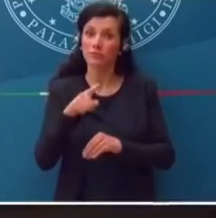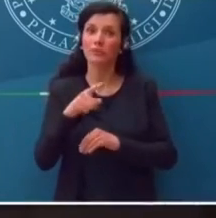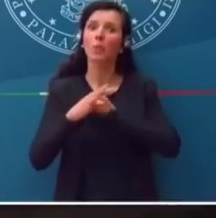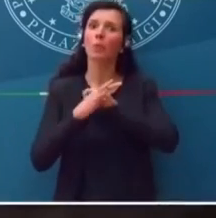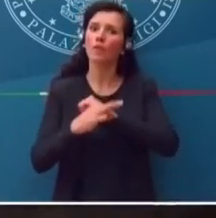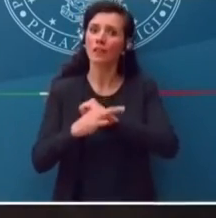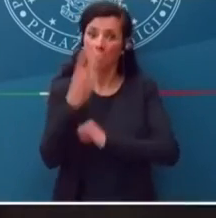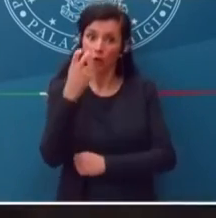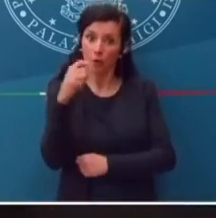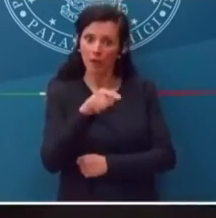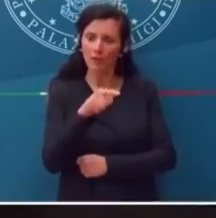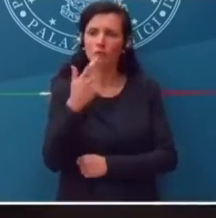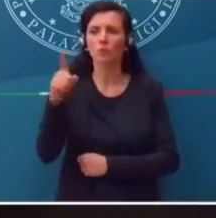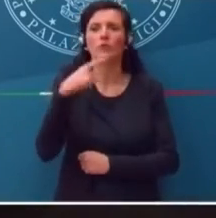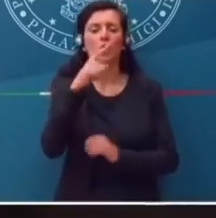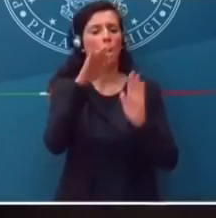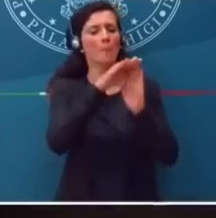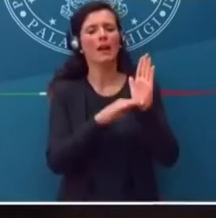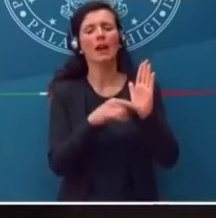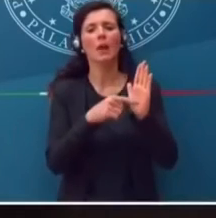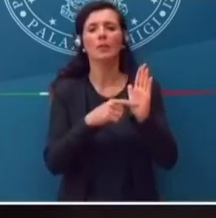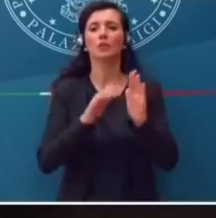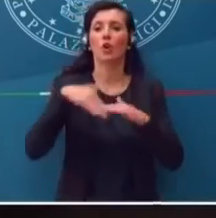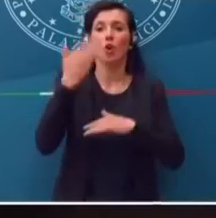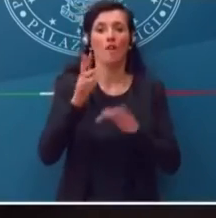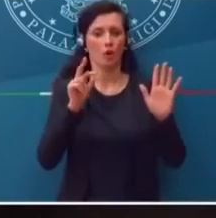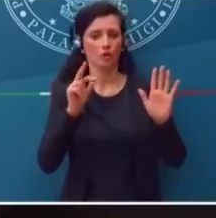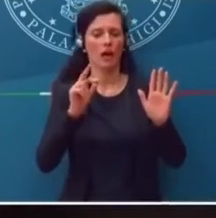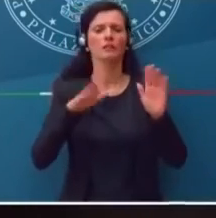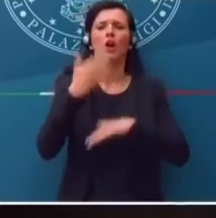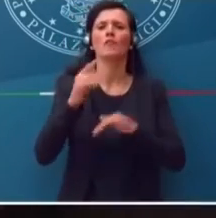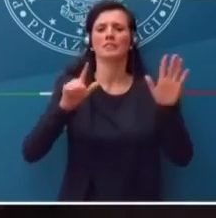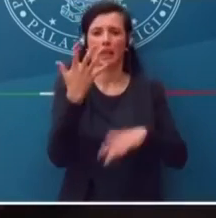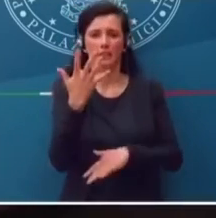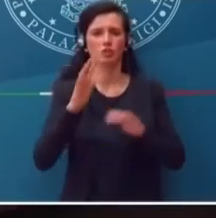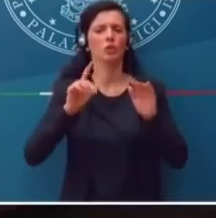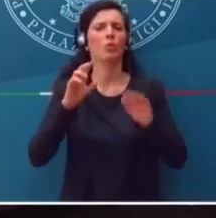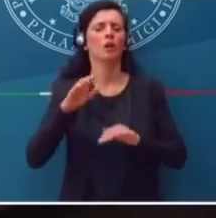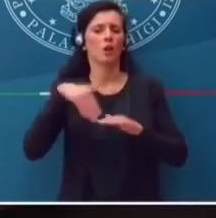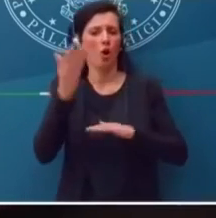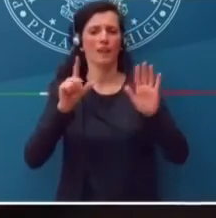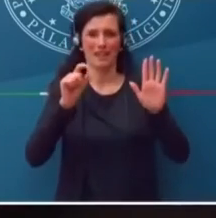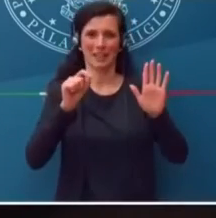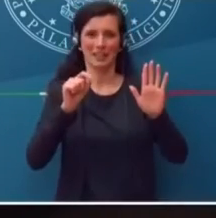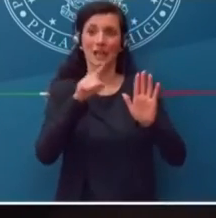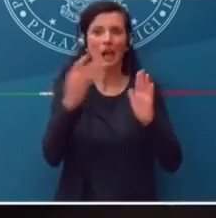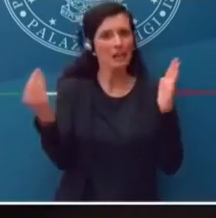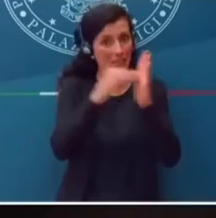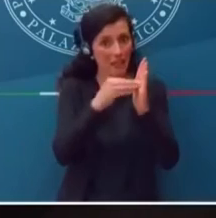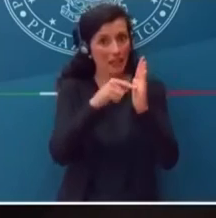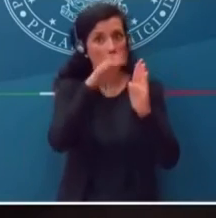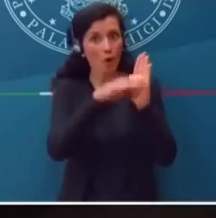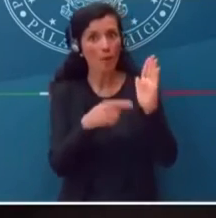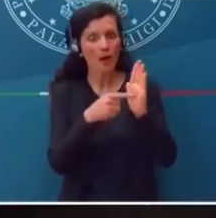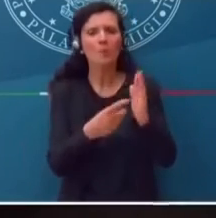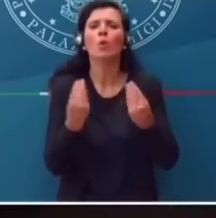parametro, no, dei vaccinati over 80, over 75, over 70 sarà inserito, ma quando sarà